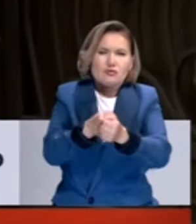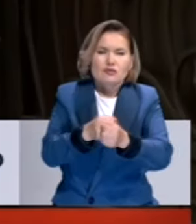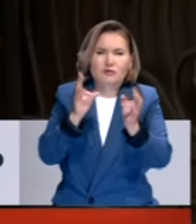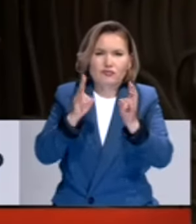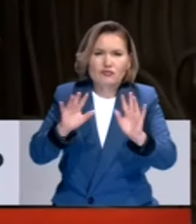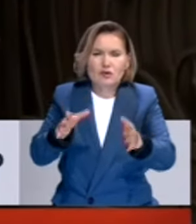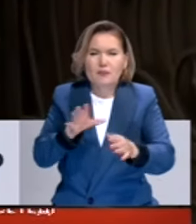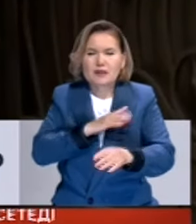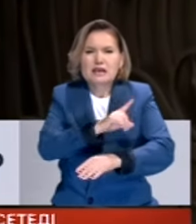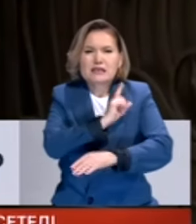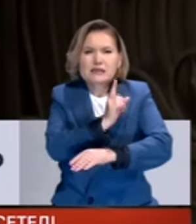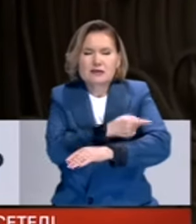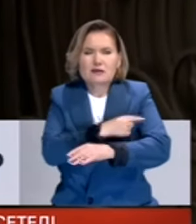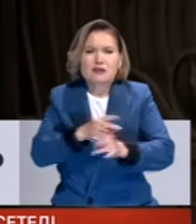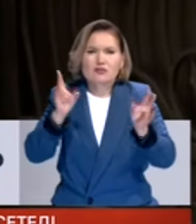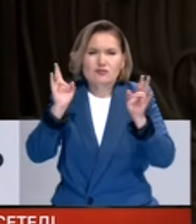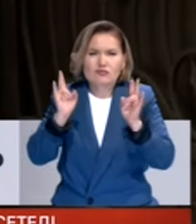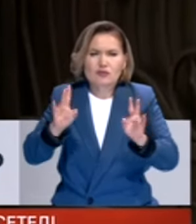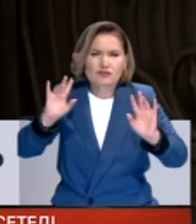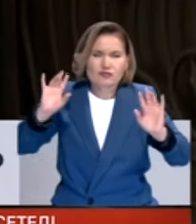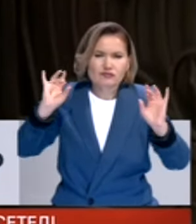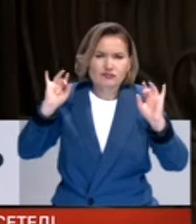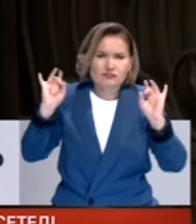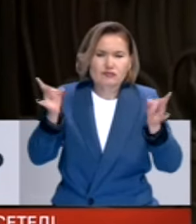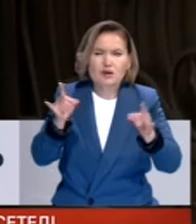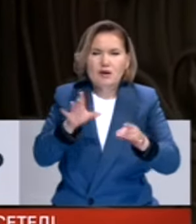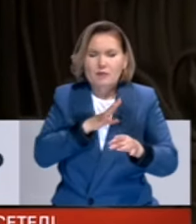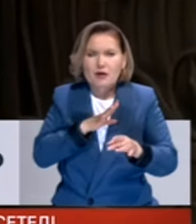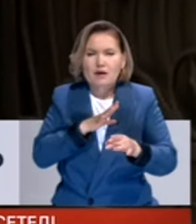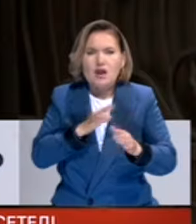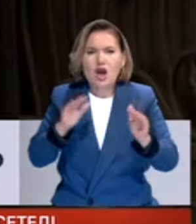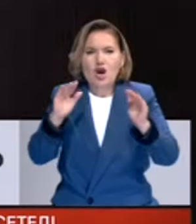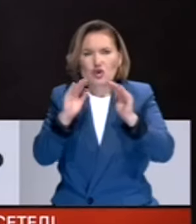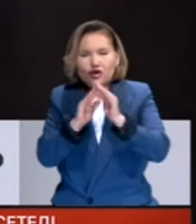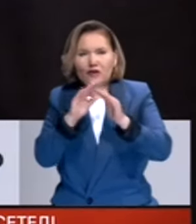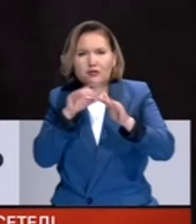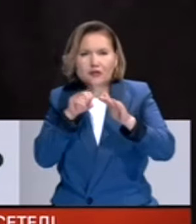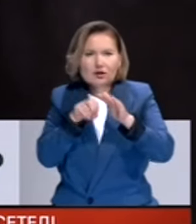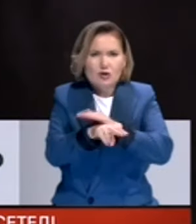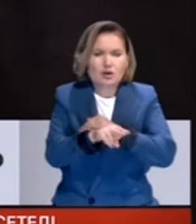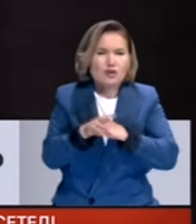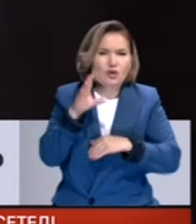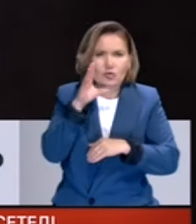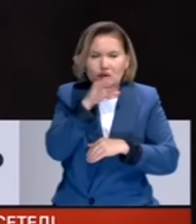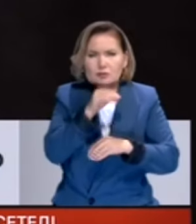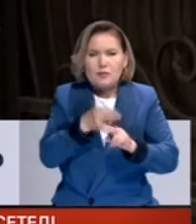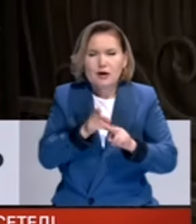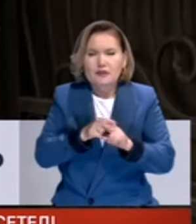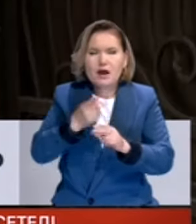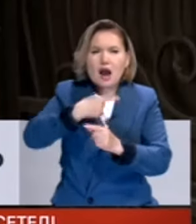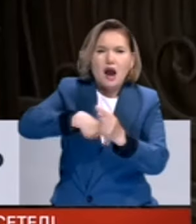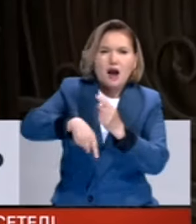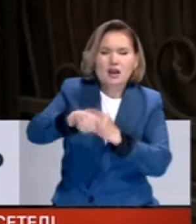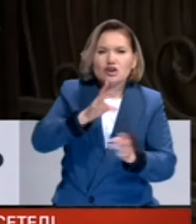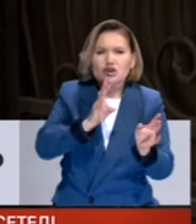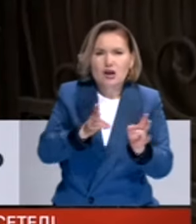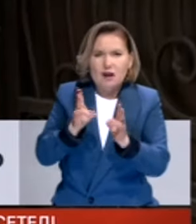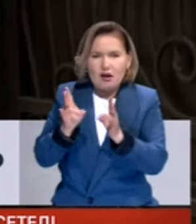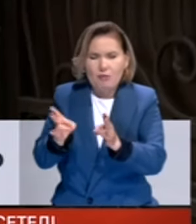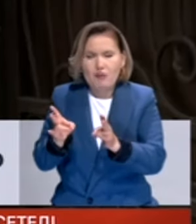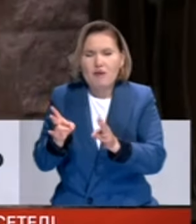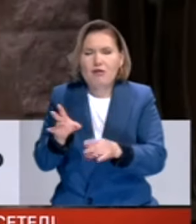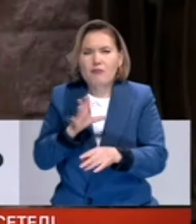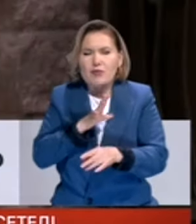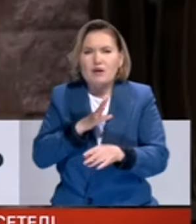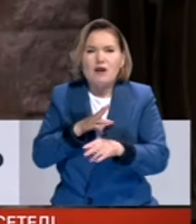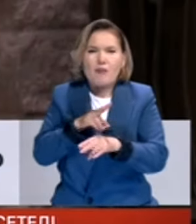Дүрсілдеген дауыс шыққан соң мен үйден тез шыққанда қарадым. Айналада жараланған адамдар, полиция қызметкерлері және үйдің алдында